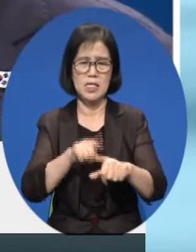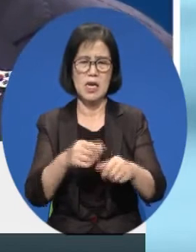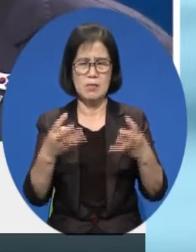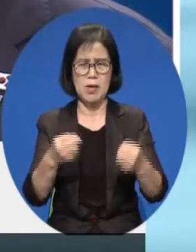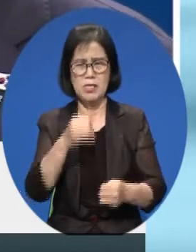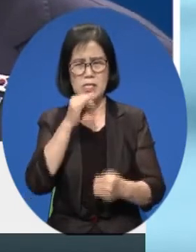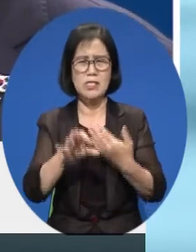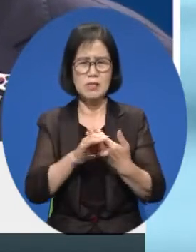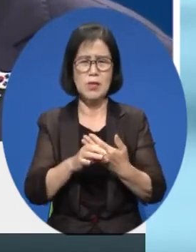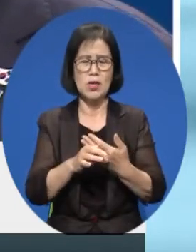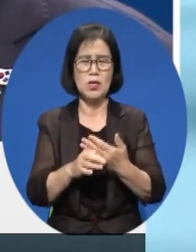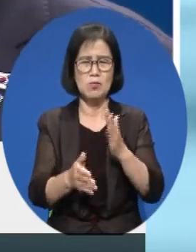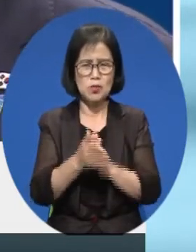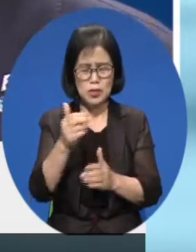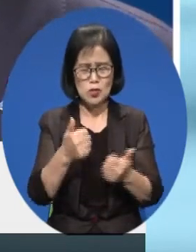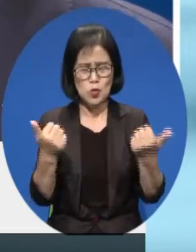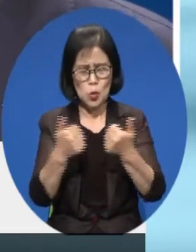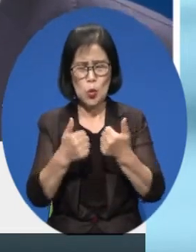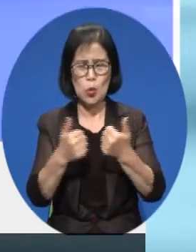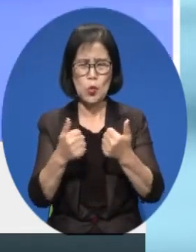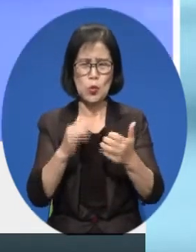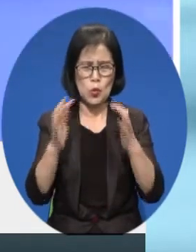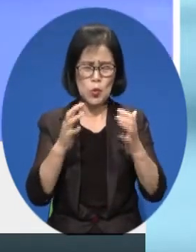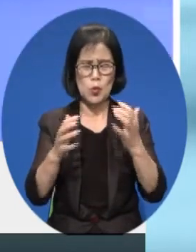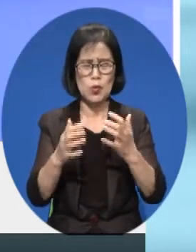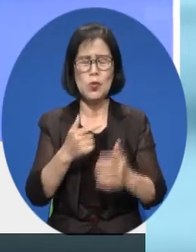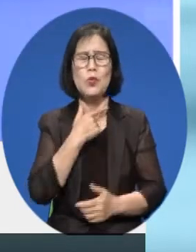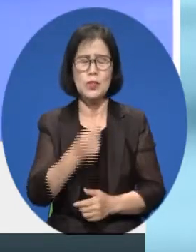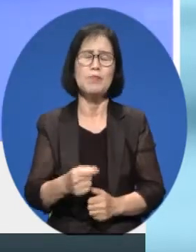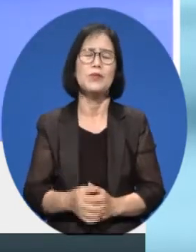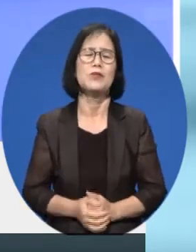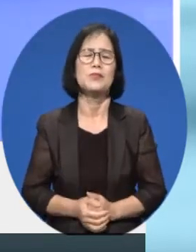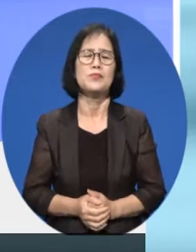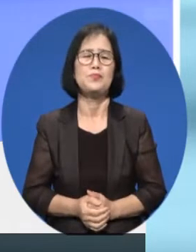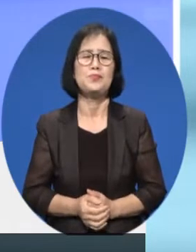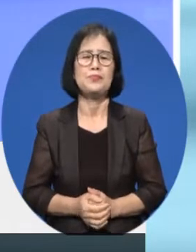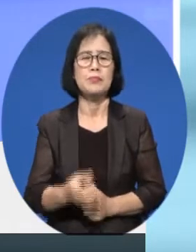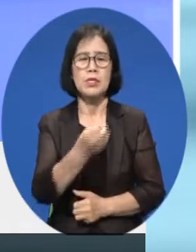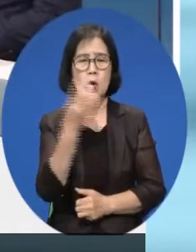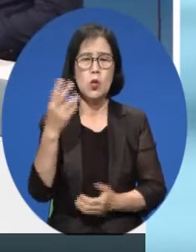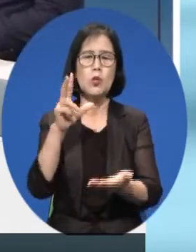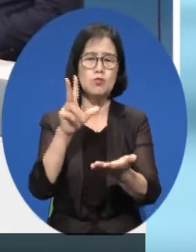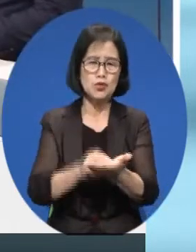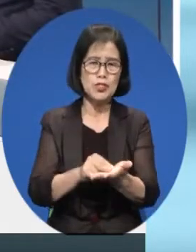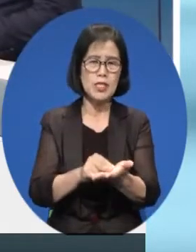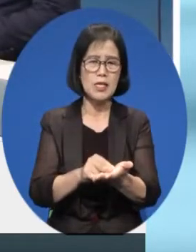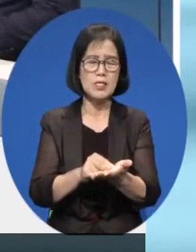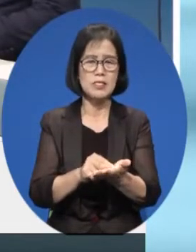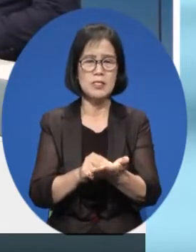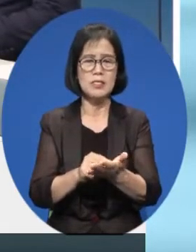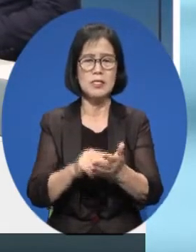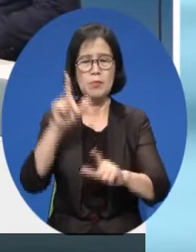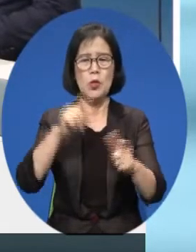그러면 이런 내용에 대해서 본질적인 토론을 좀 했으면 좋겠다 이런 개인적인 생각은 갖고 있는데요. 그러니까 언론 문제는 우리 표현의 자유 문제